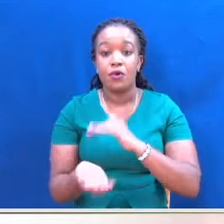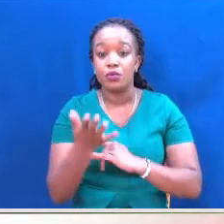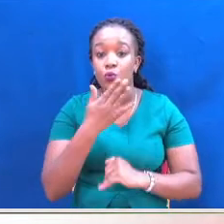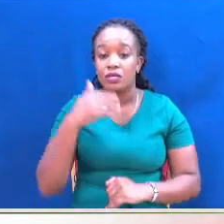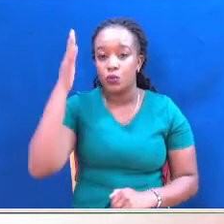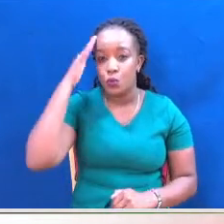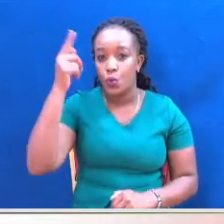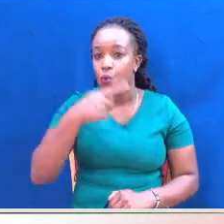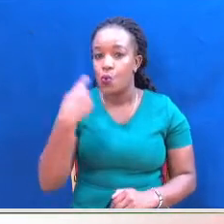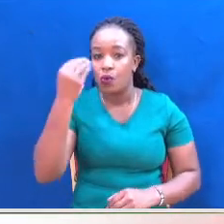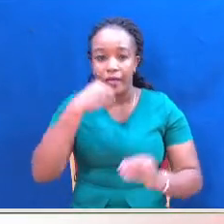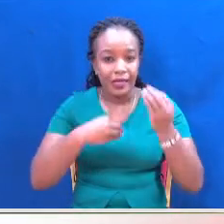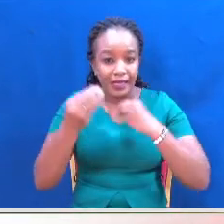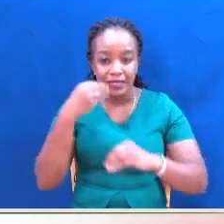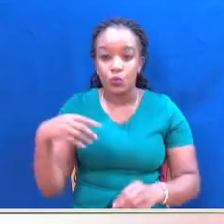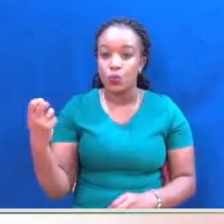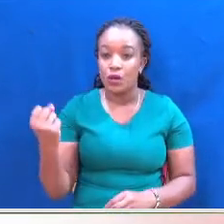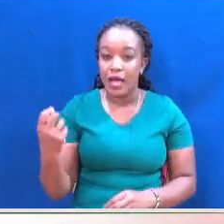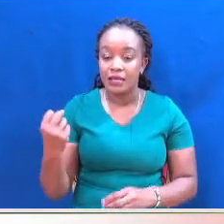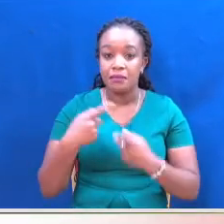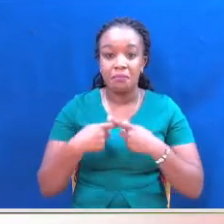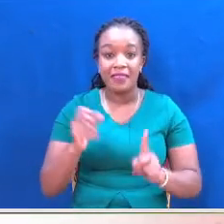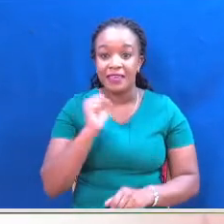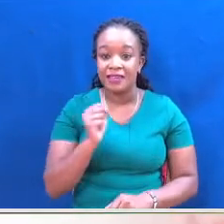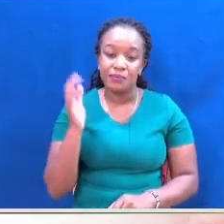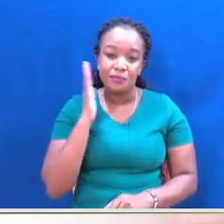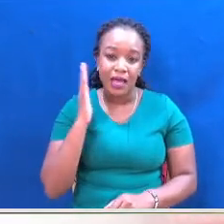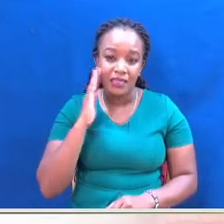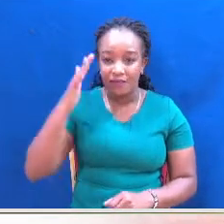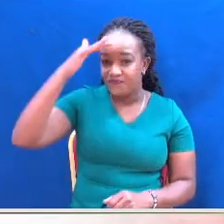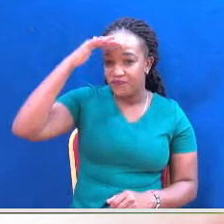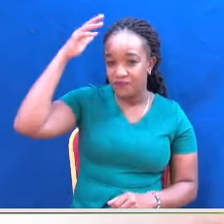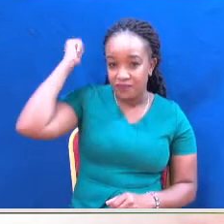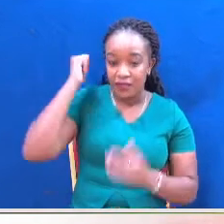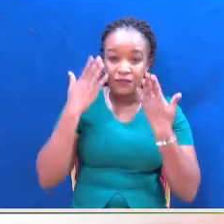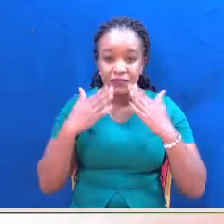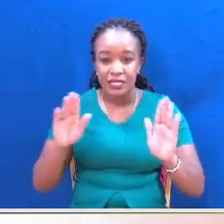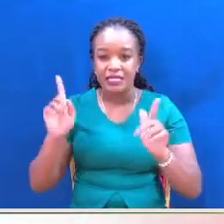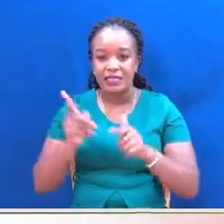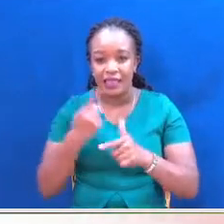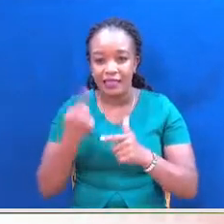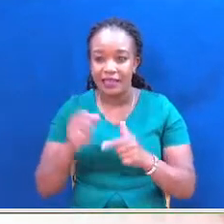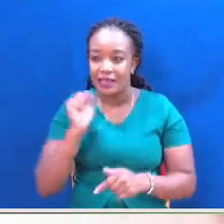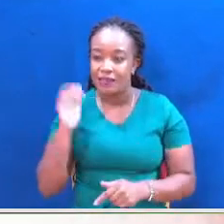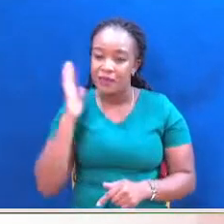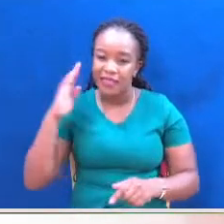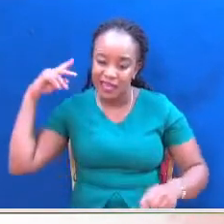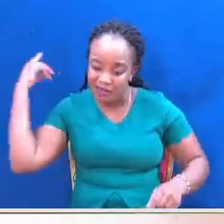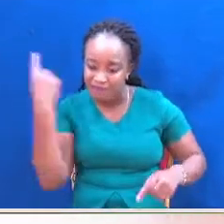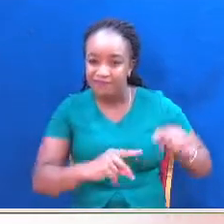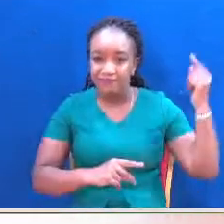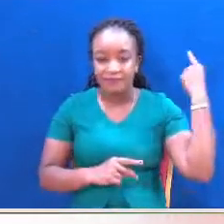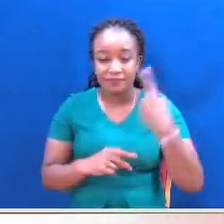aliyekula ugali wake, na ndiposa mtoto huyo akapokea kichapo cha mbwa. Kuja sibusi hakuna